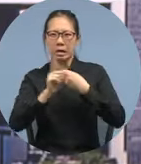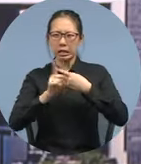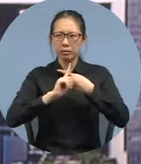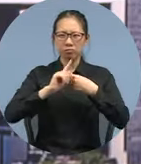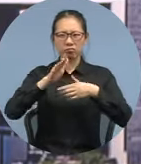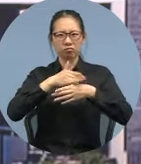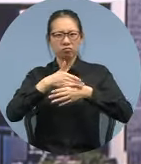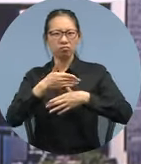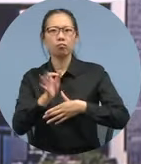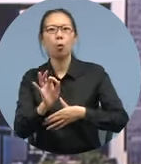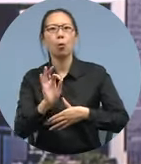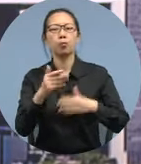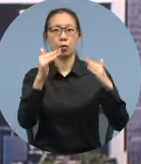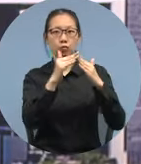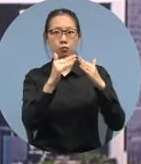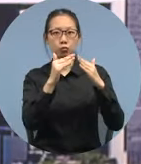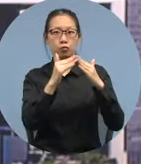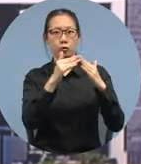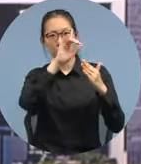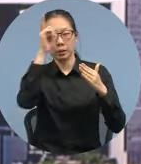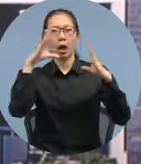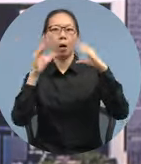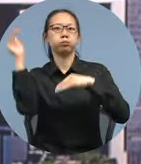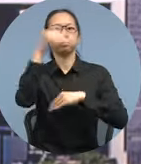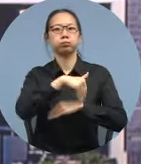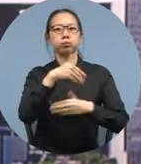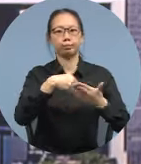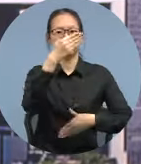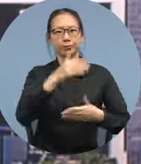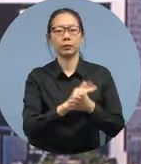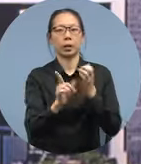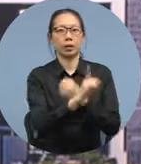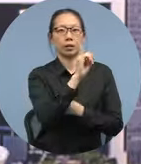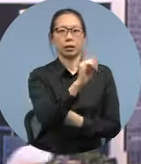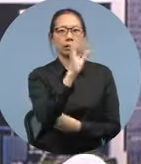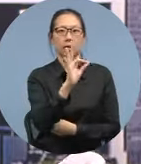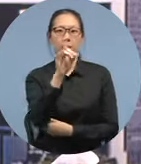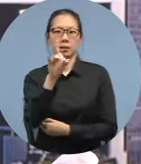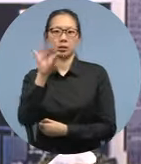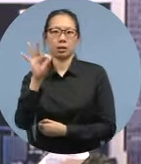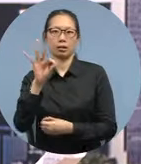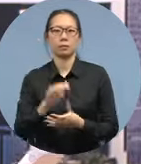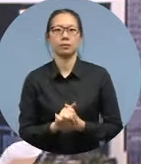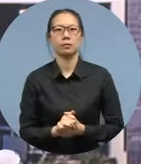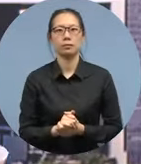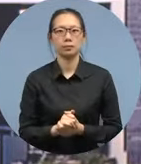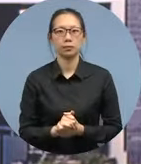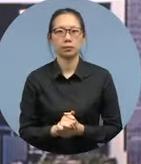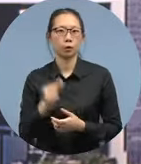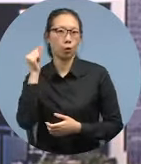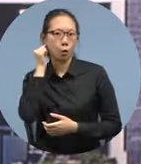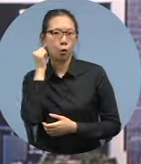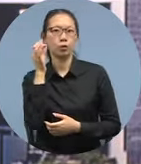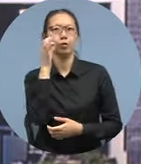危嘅因素嘅，咁佢就係、是住喺呢個慈政村。1313咧就係、